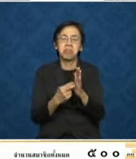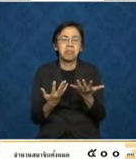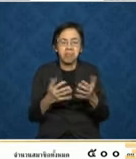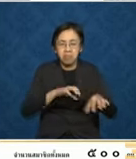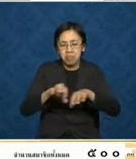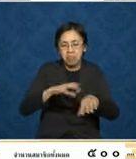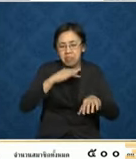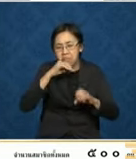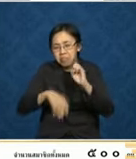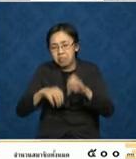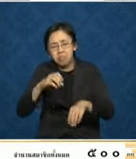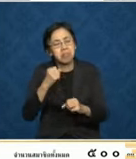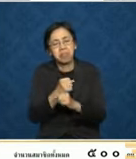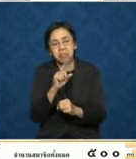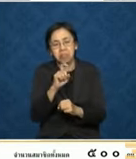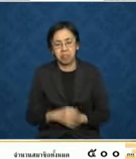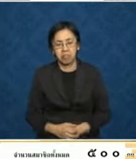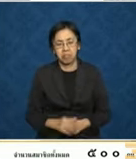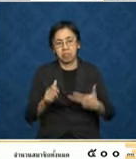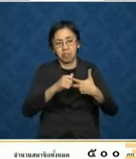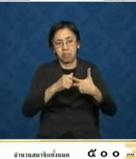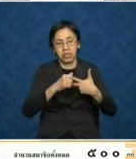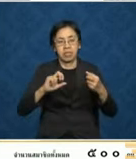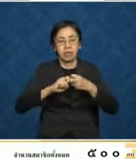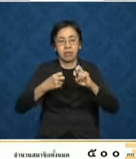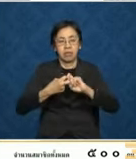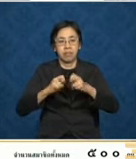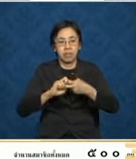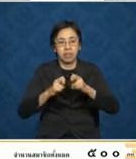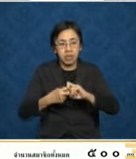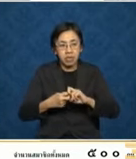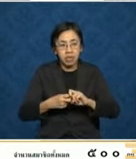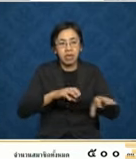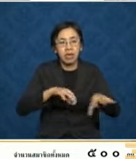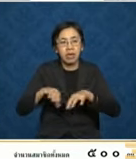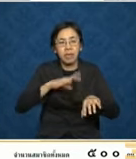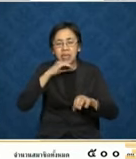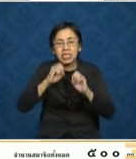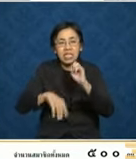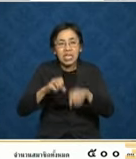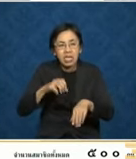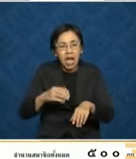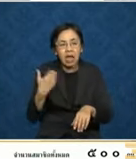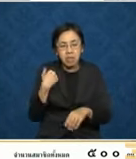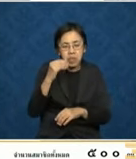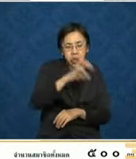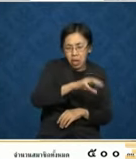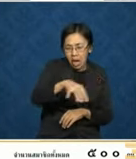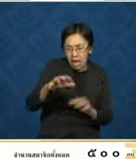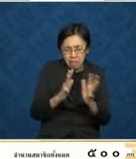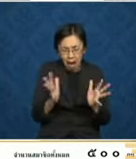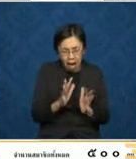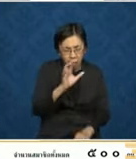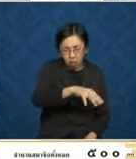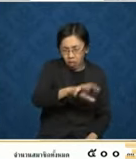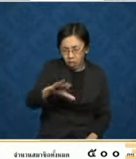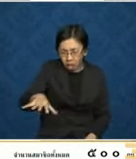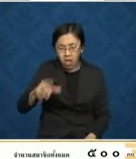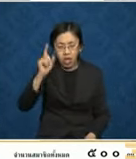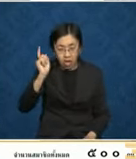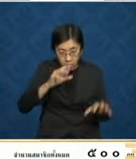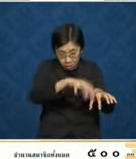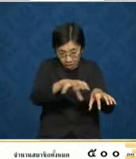จัดการขยะในภาพรวมอันที่สองปัญหาในเรื่องของการจัดการขยะเนี่ยมีหลายหน่วยงานค่ะท่านประธานมันต้องมาบู